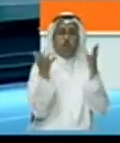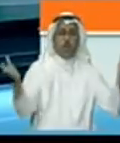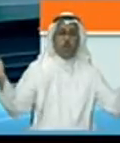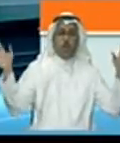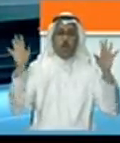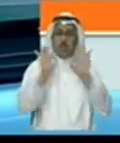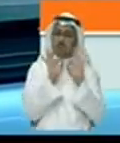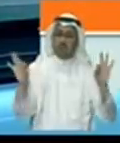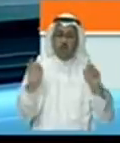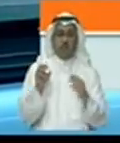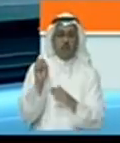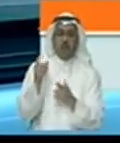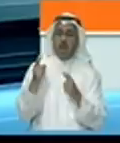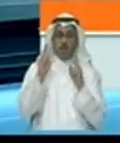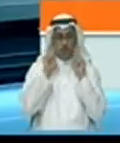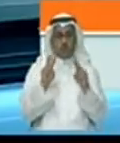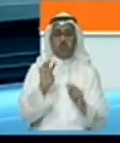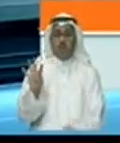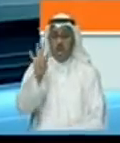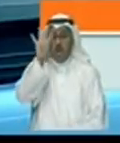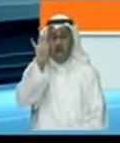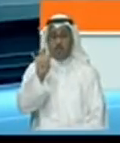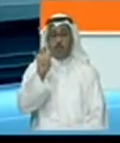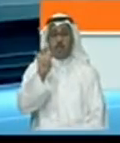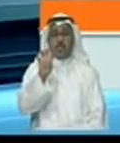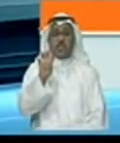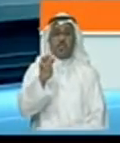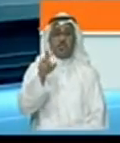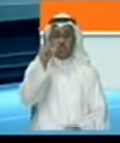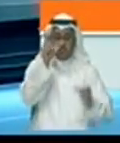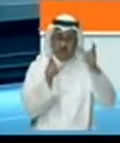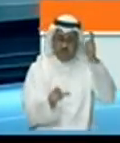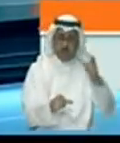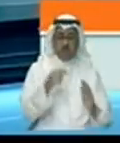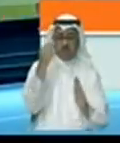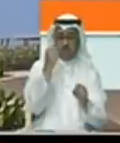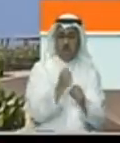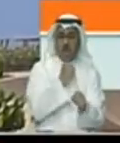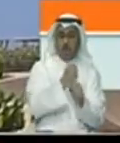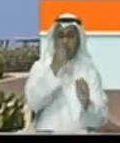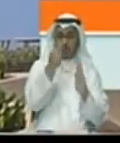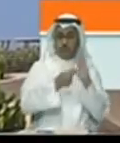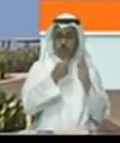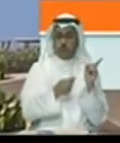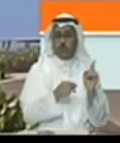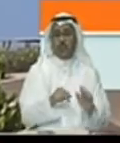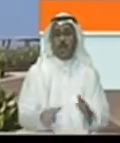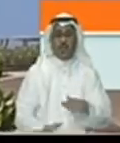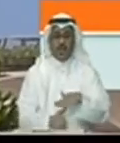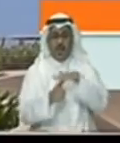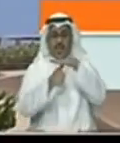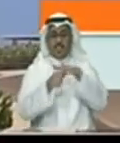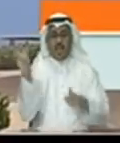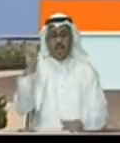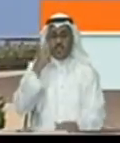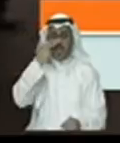حيث يضم المعرض على قرابة 40 عاملا فنيا متميزا. افتتح رئيس شركة أرامكو